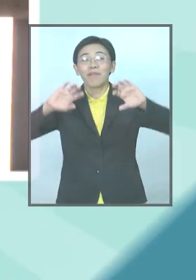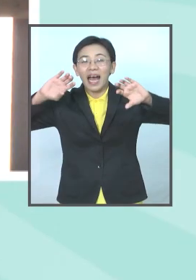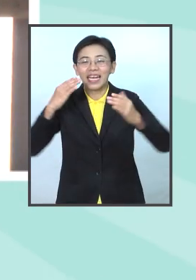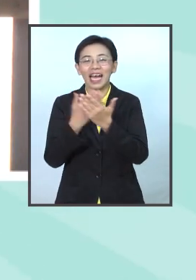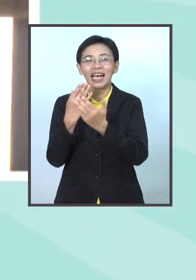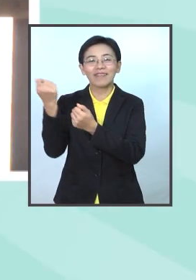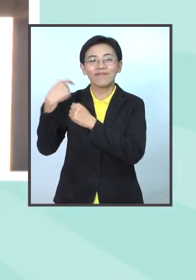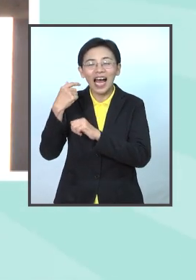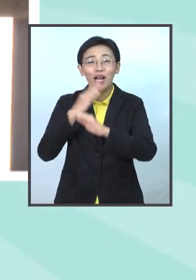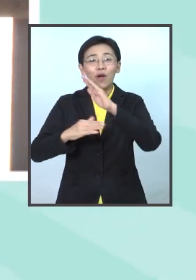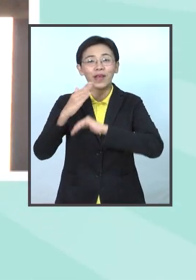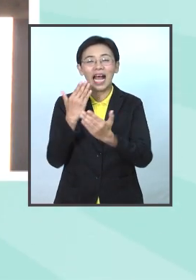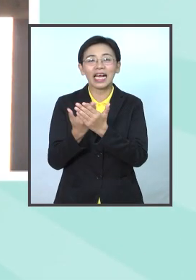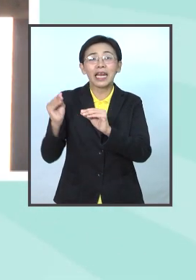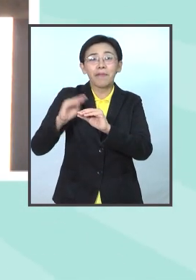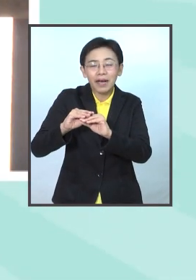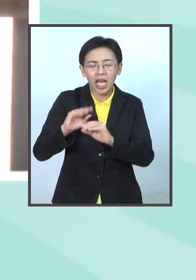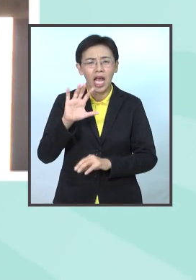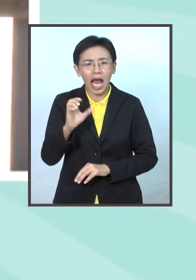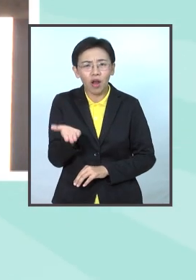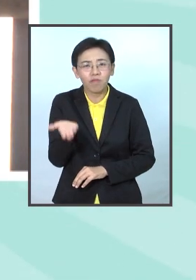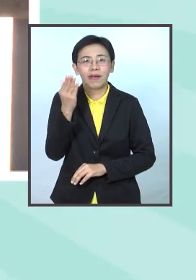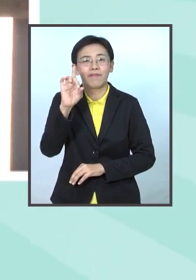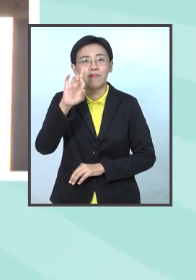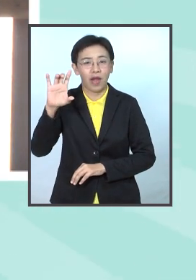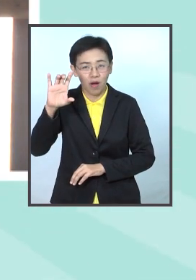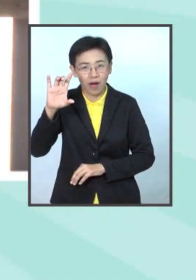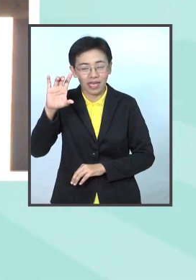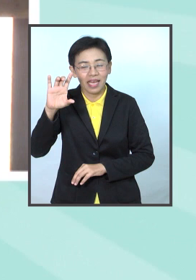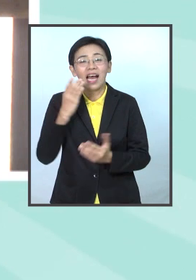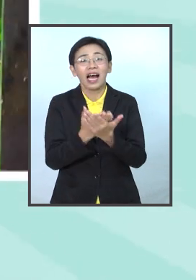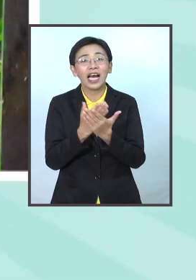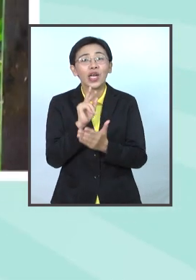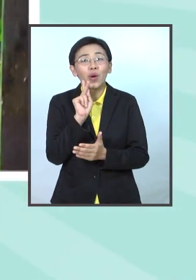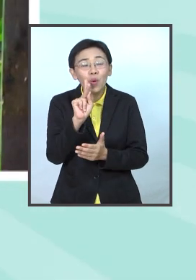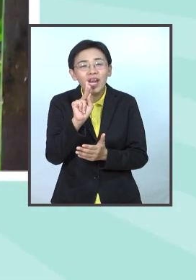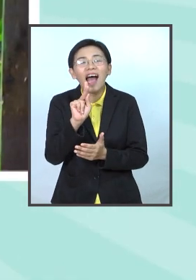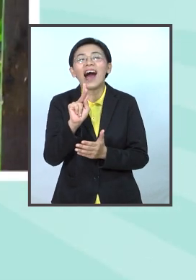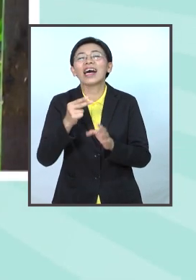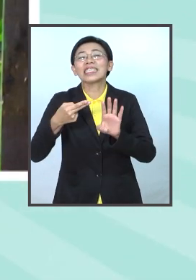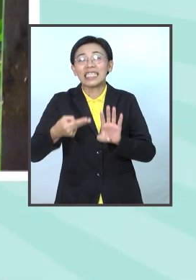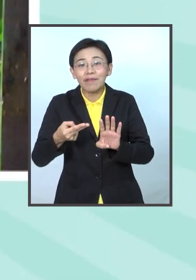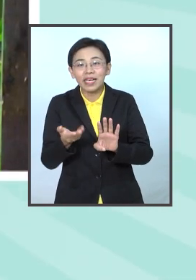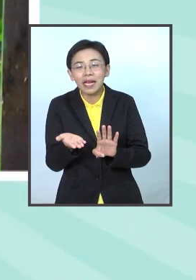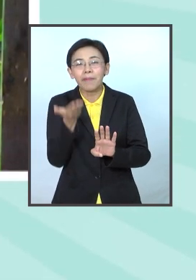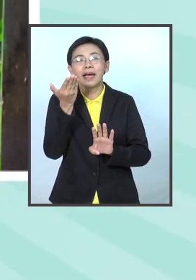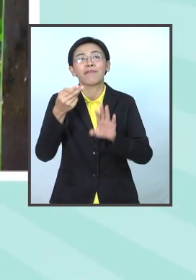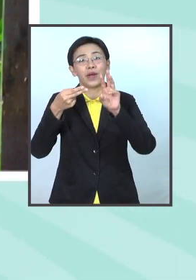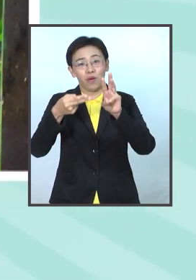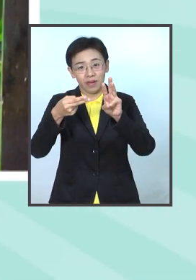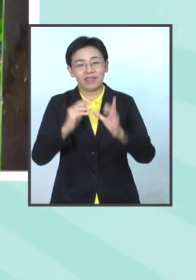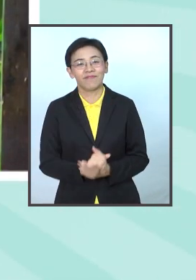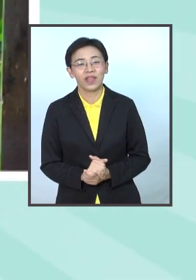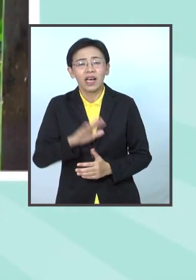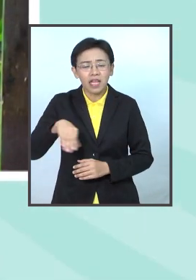ทางรัฐบาลได้เพิ่มเบี้ยยังชีพให้แก่คนพิการจาก500บาทเป็น800บาทและยังได้เพิ่มวงเงินกู้จาก 40,000 บาทเป็